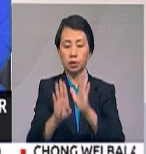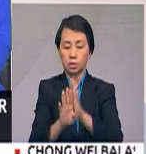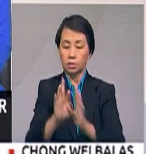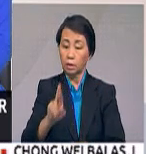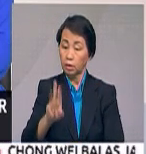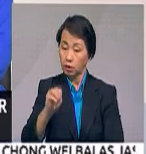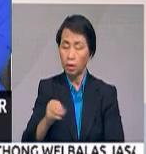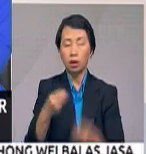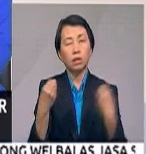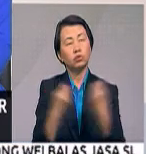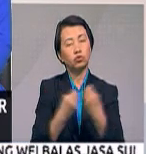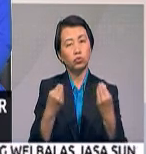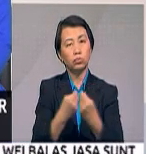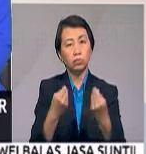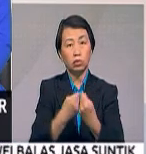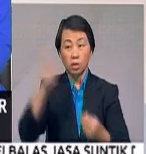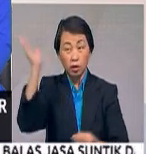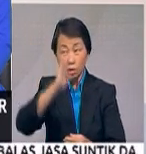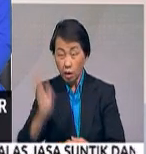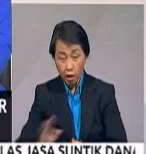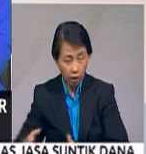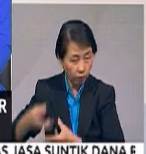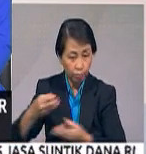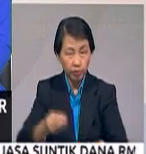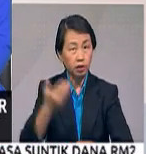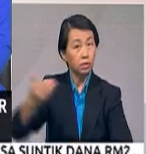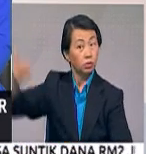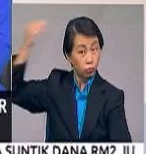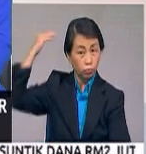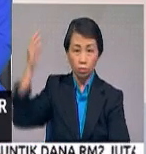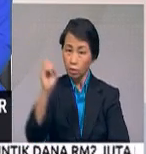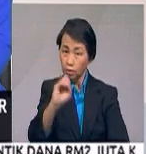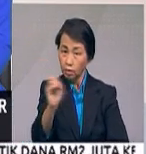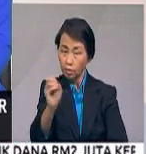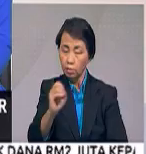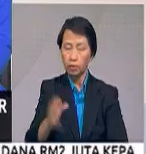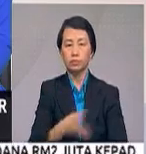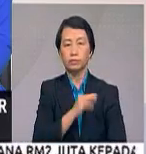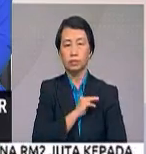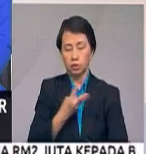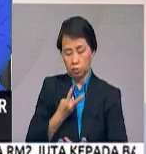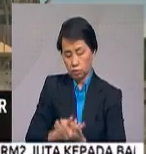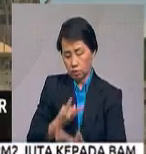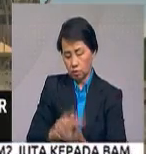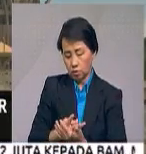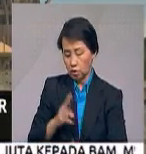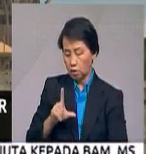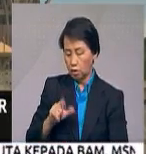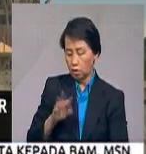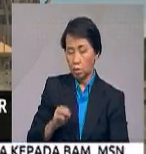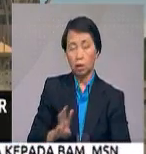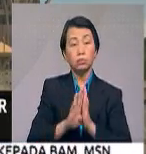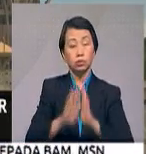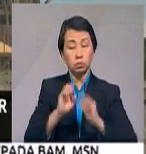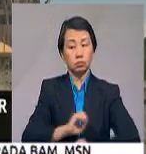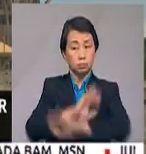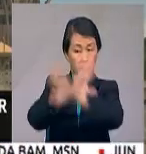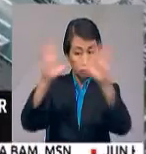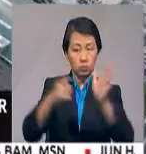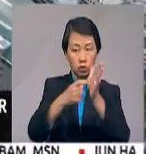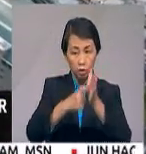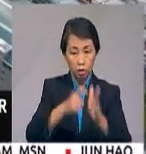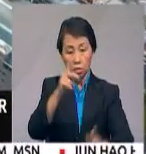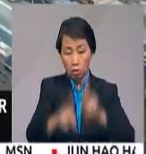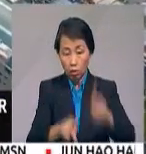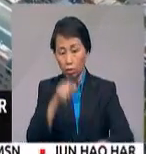bilion, jumlah yang tidak pernah diberi kerajaan terdahulu. Jelas Menteri Kewangan Lim Guan Eng, ia bukti jelas keperluan penduduk